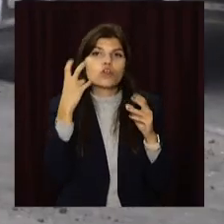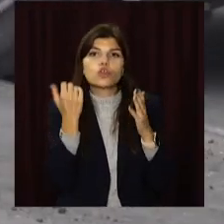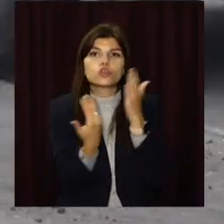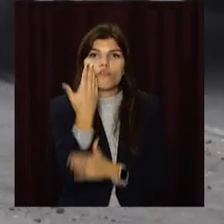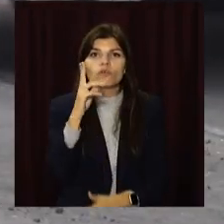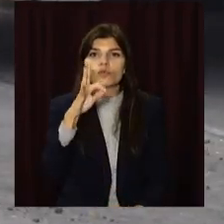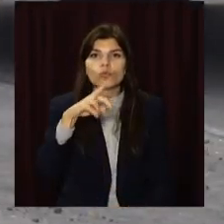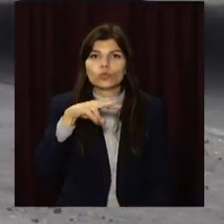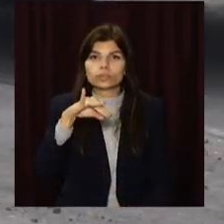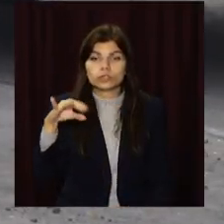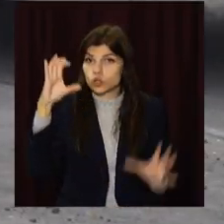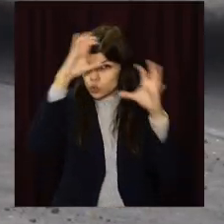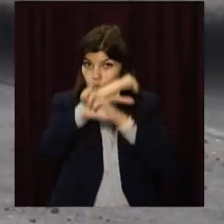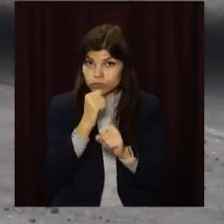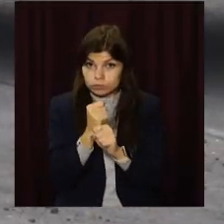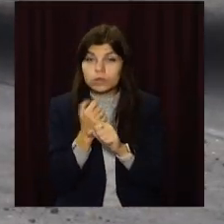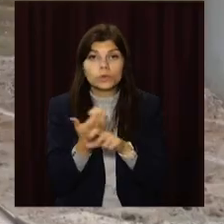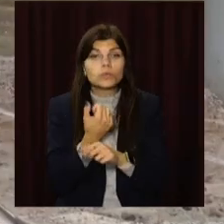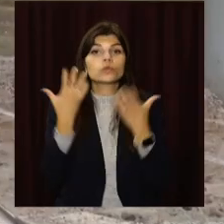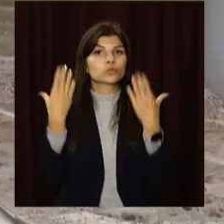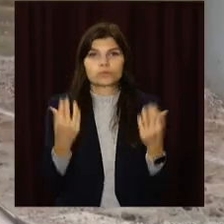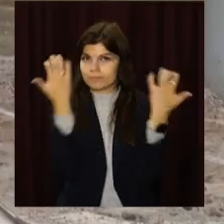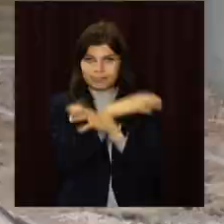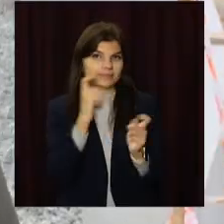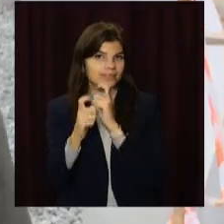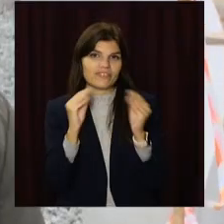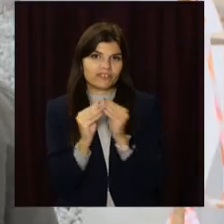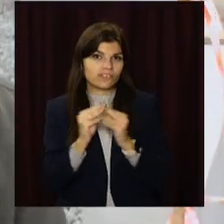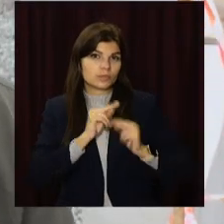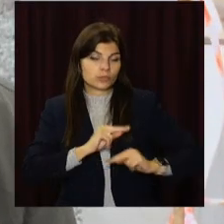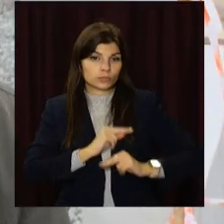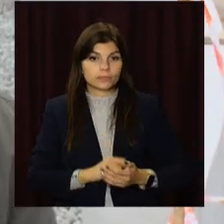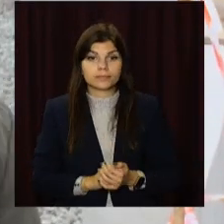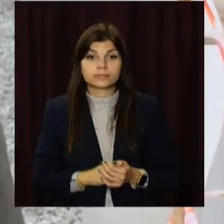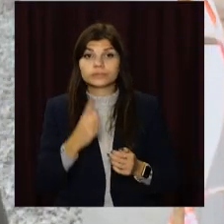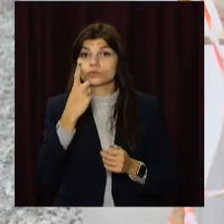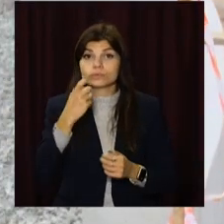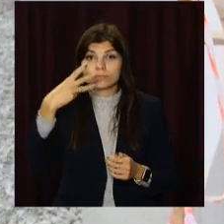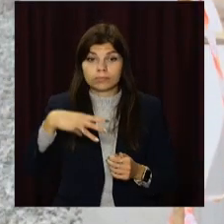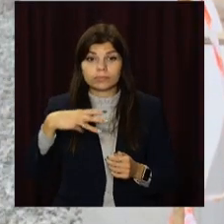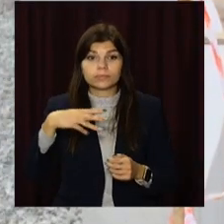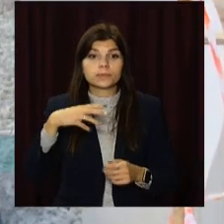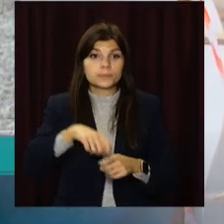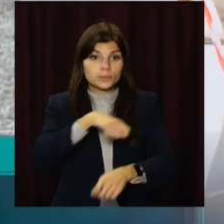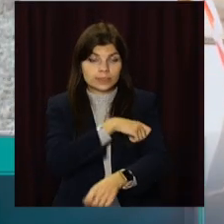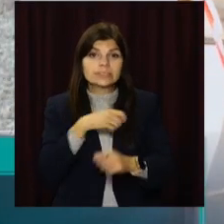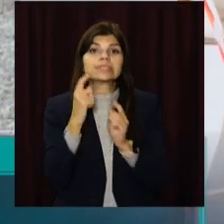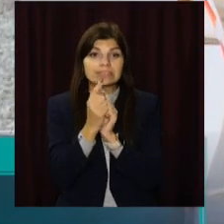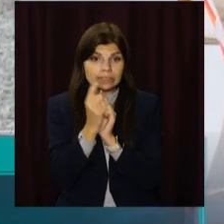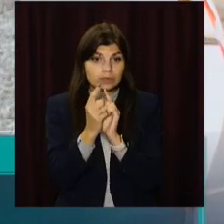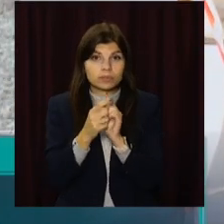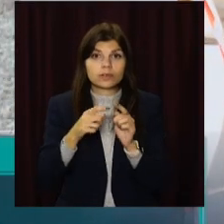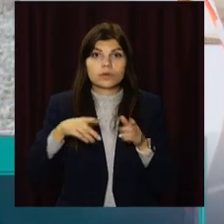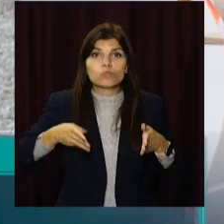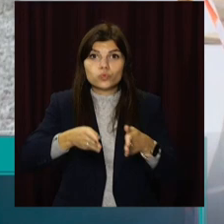Роботи проводять вночі, тому на русі трамваїв це не позначилося. 130 метрів трамвайного пути було замінено. Сюди